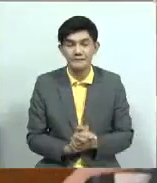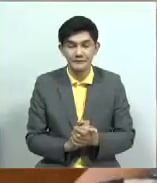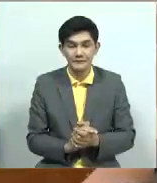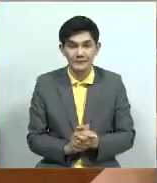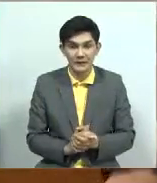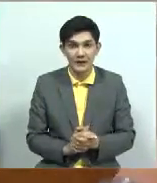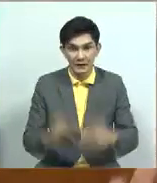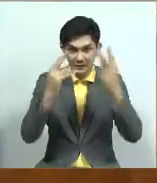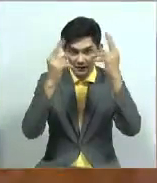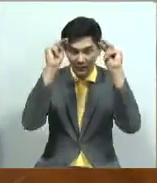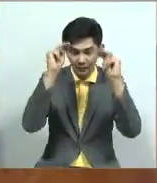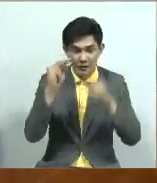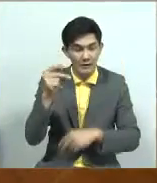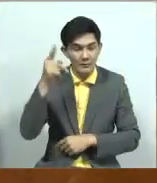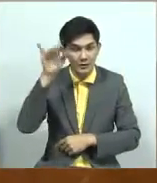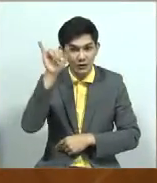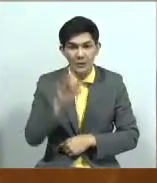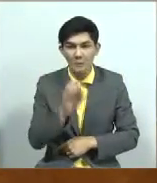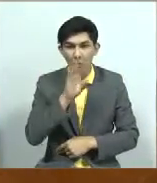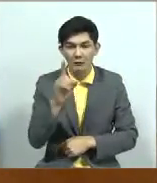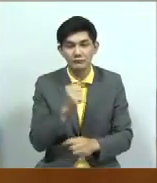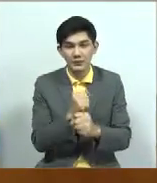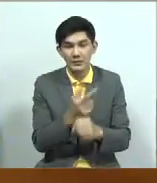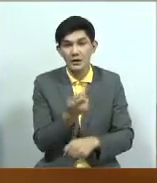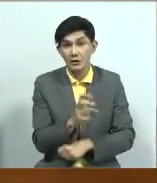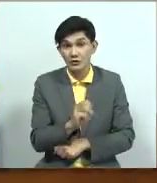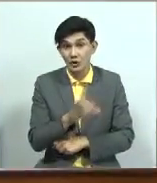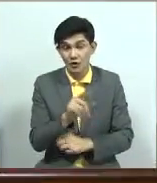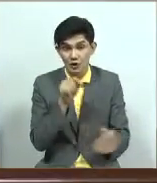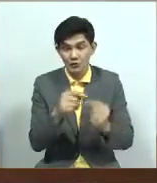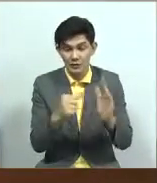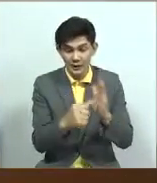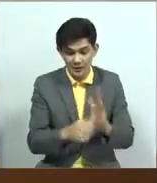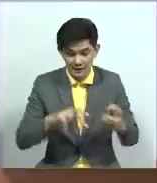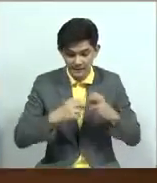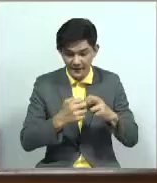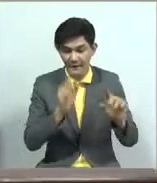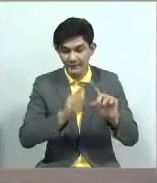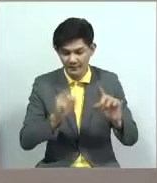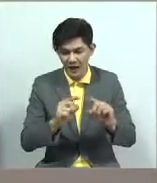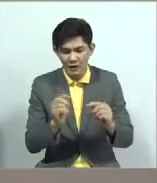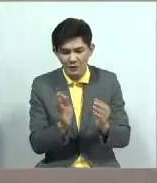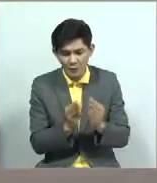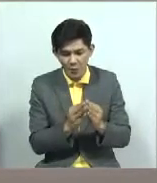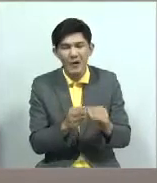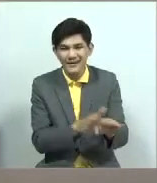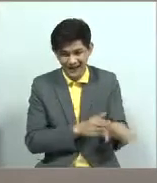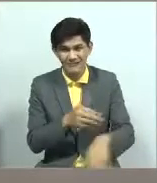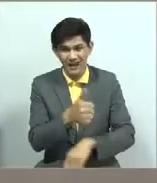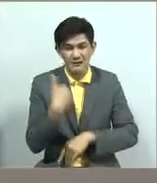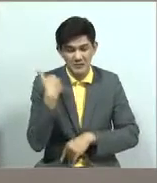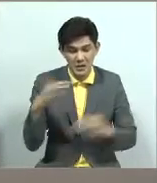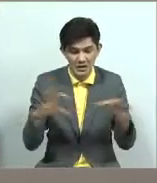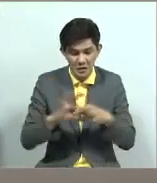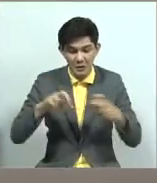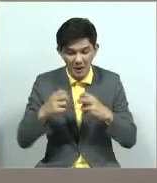พลเอกประยุทธ์จันทร์โอชานายกรัฐมนตรีนะครับได้ยกการทำงานของคสช.ที่สามารถแก้ปัญหาที่สะสมมานานได้หลายเรื่องทั้งเรื่อง